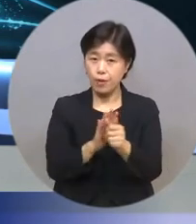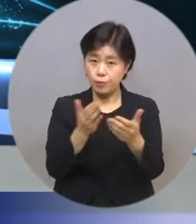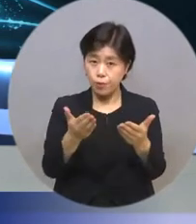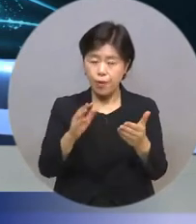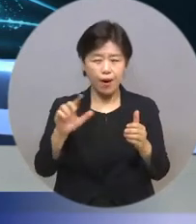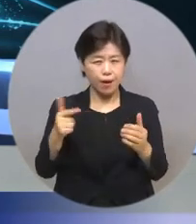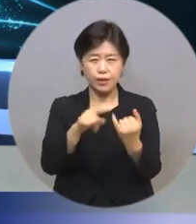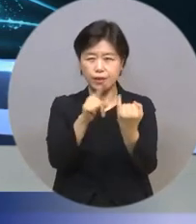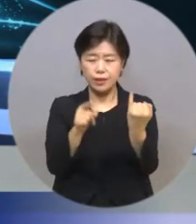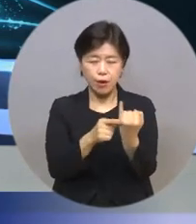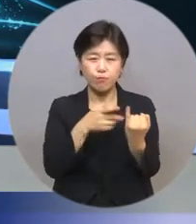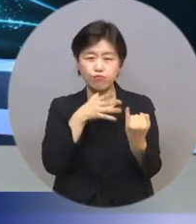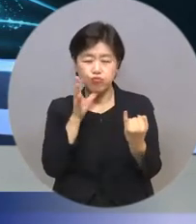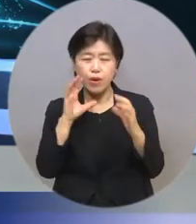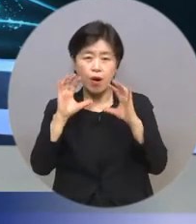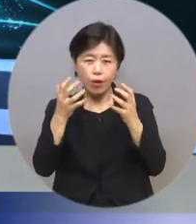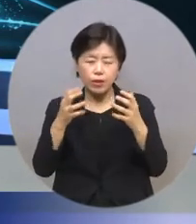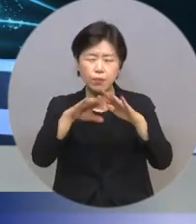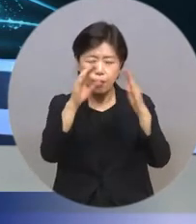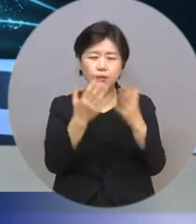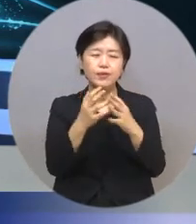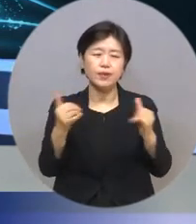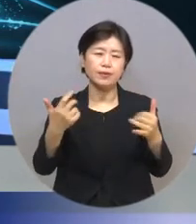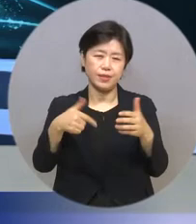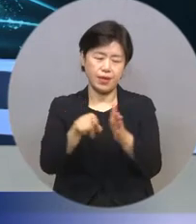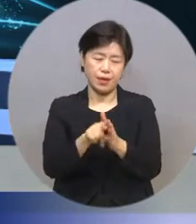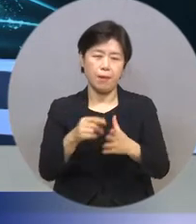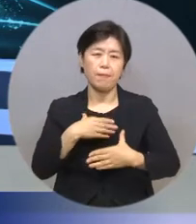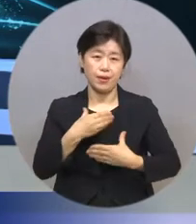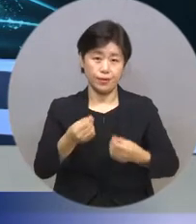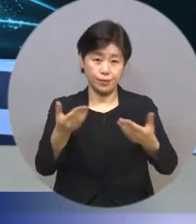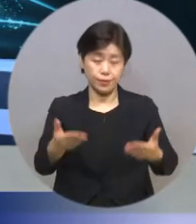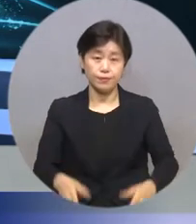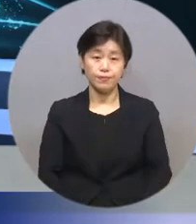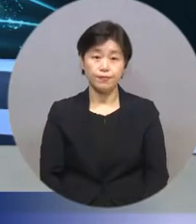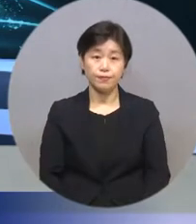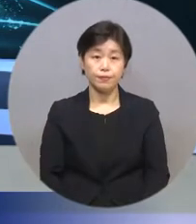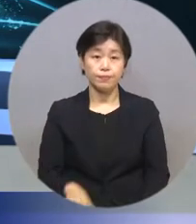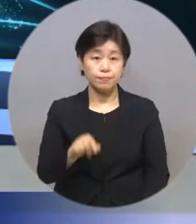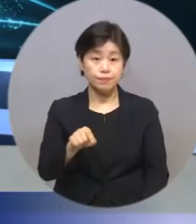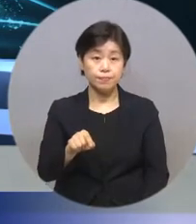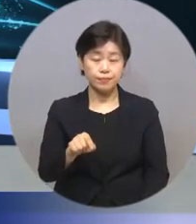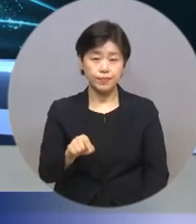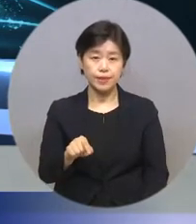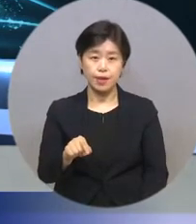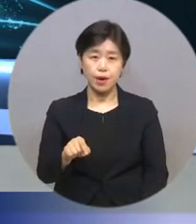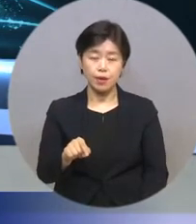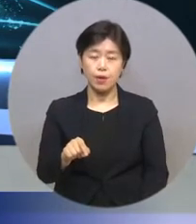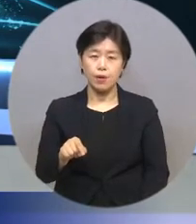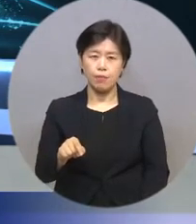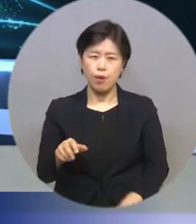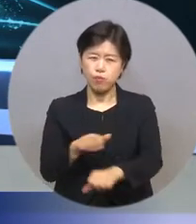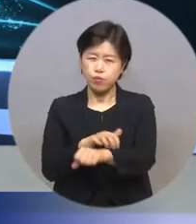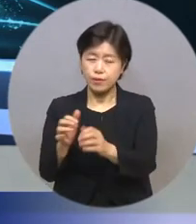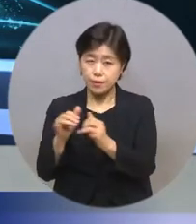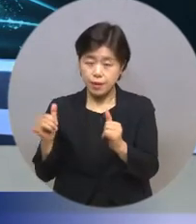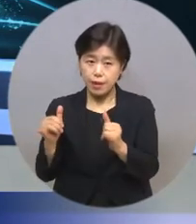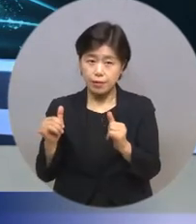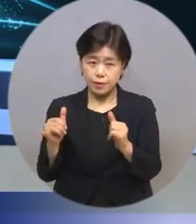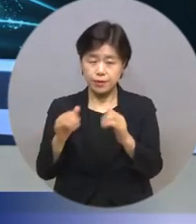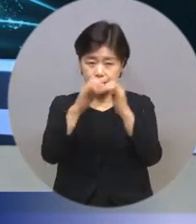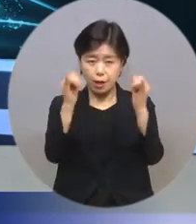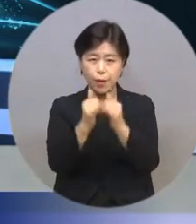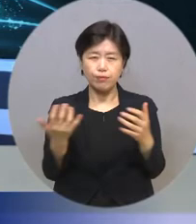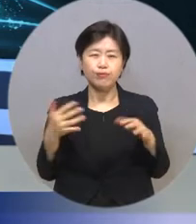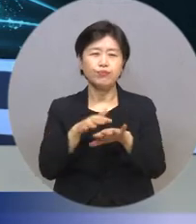어린이 등 모두의 편의를 위한 길입니다 그리고 이동편인은 이들이 사회로 나아가는 중요한 수단이기도 합니다